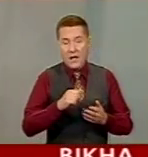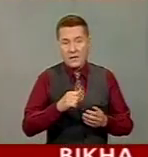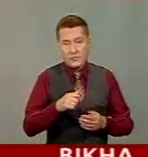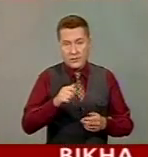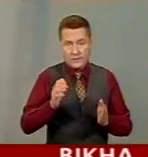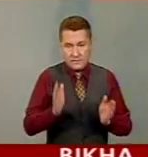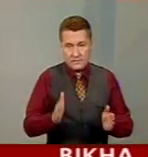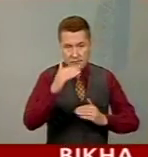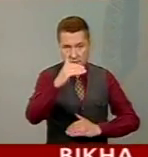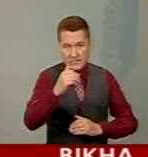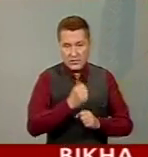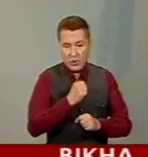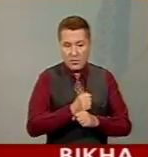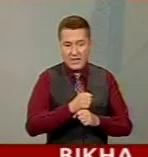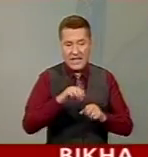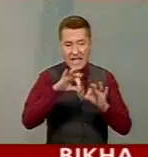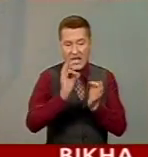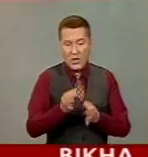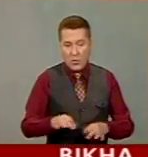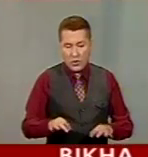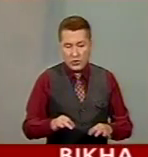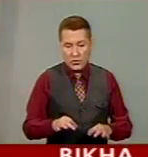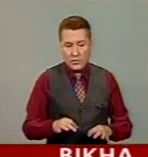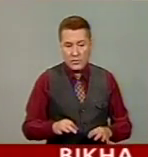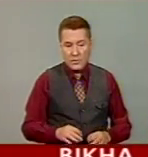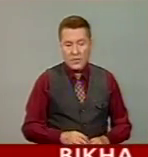з набоїв, доки